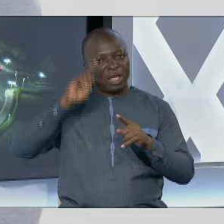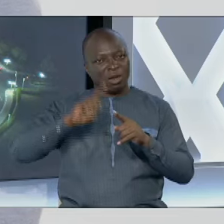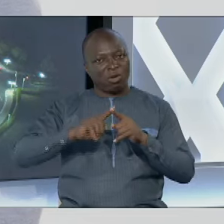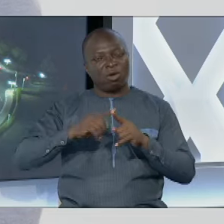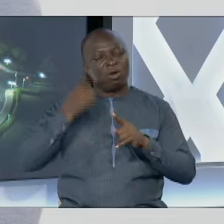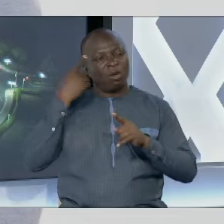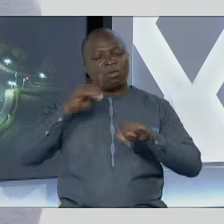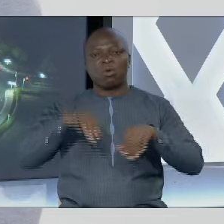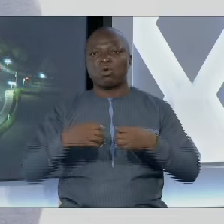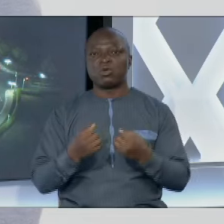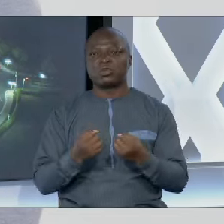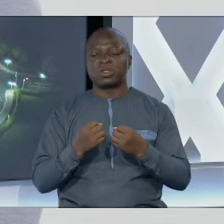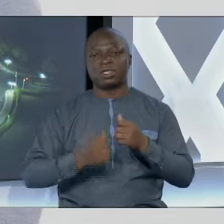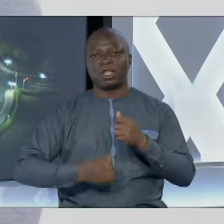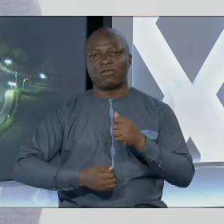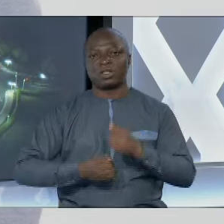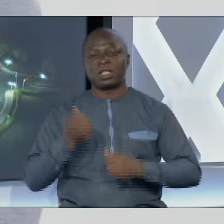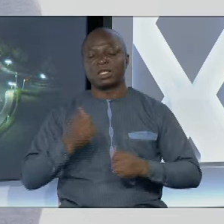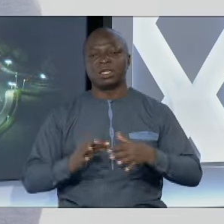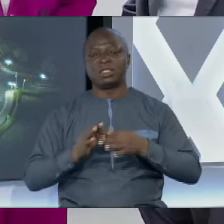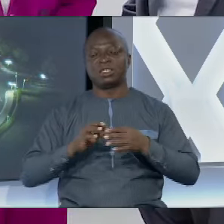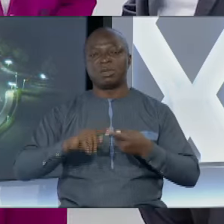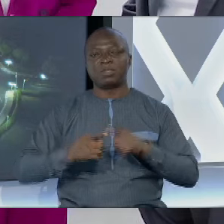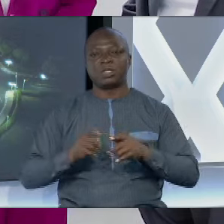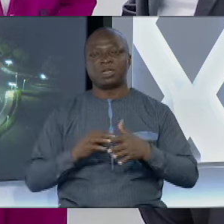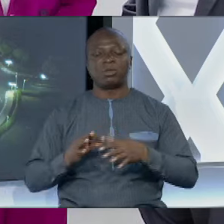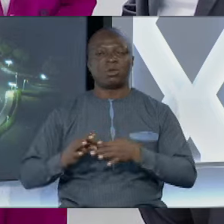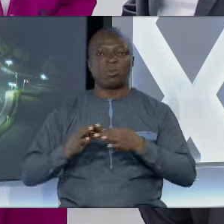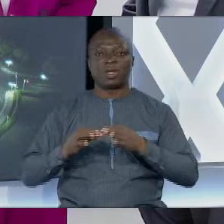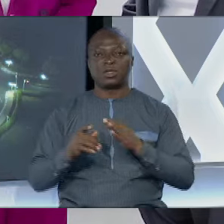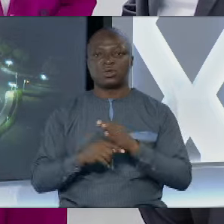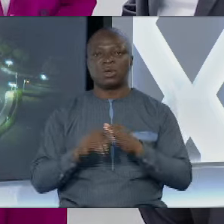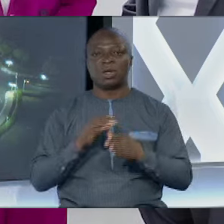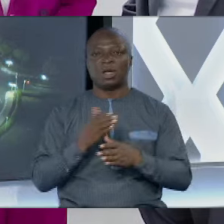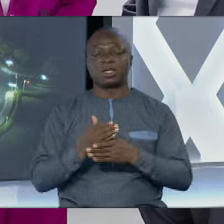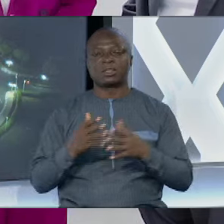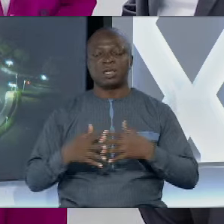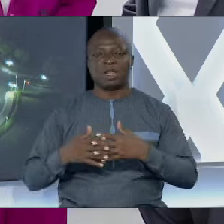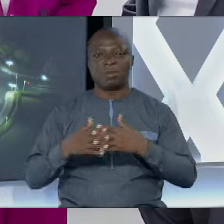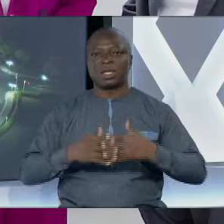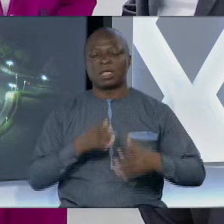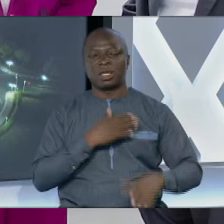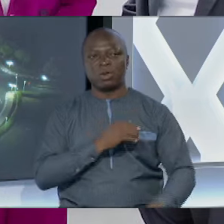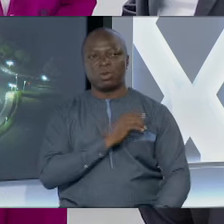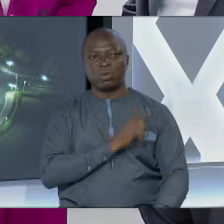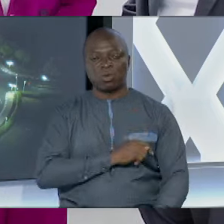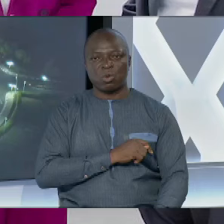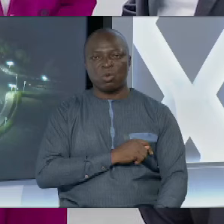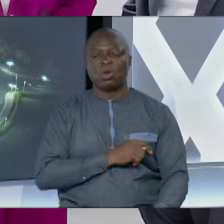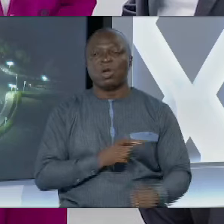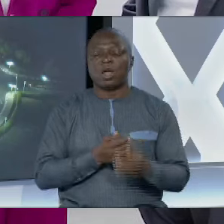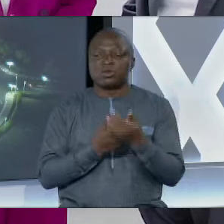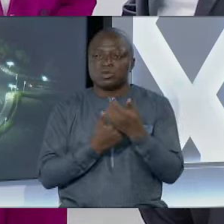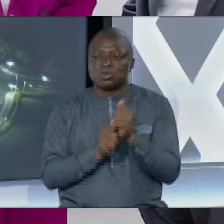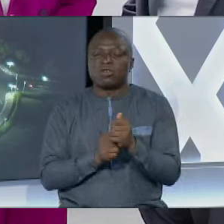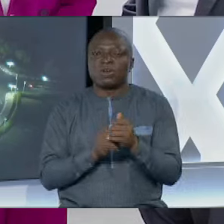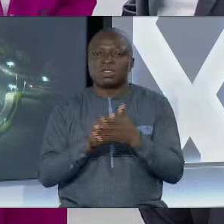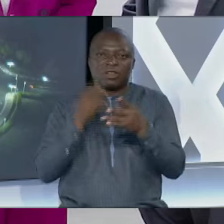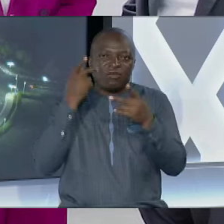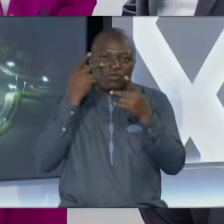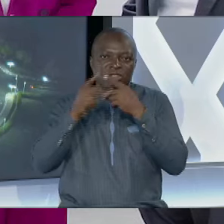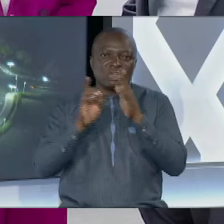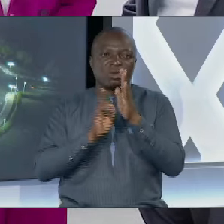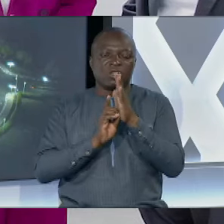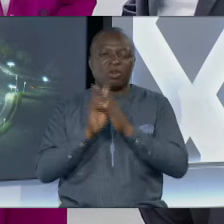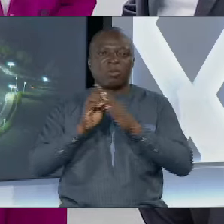pour consolider davantage les liens d'amitié et de coopération entre les États-Unis et le Togo, conformément à la vision de